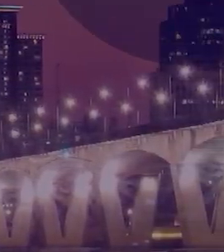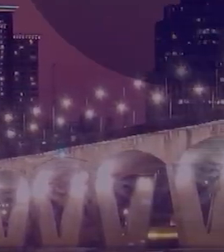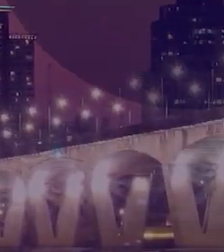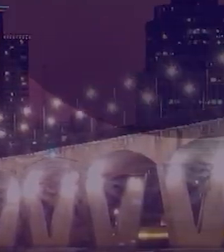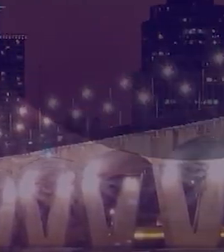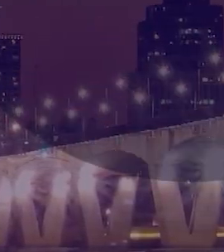밝혔습니다